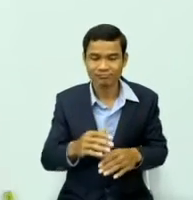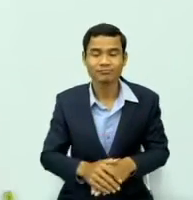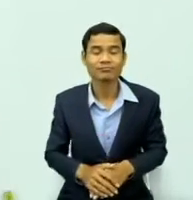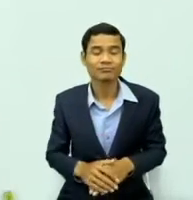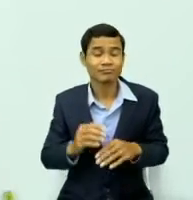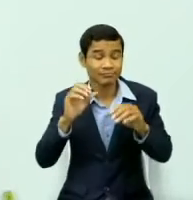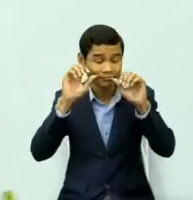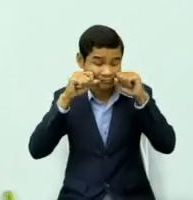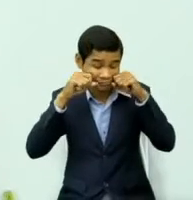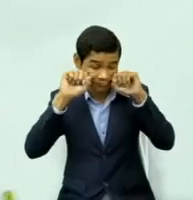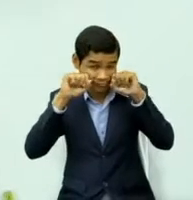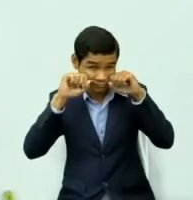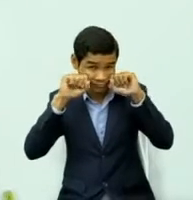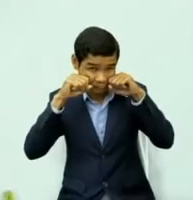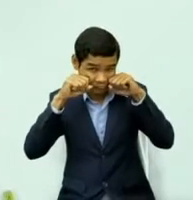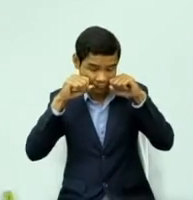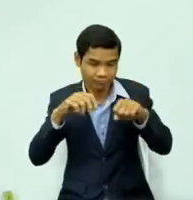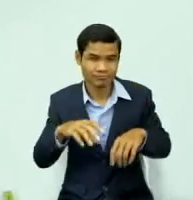ngay ngỏ